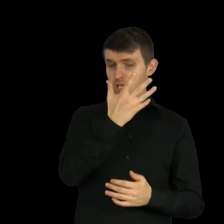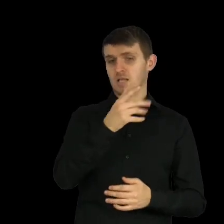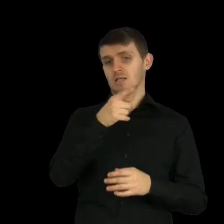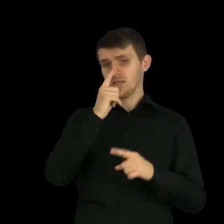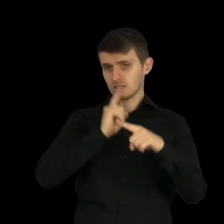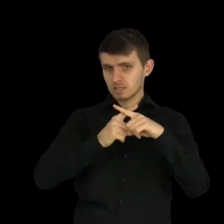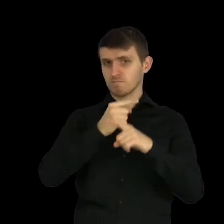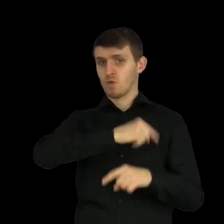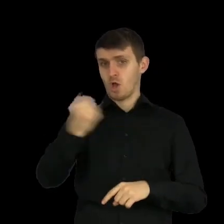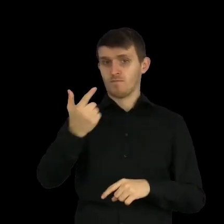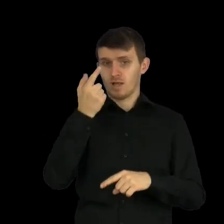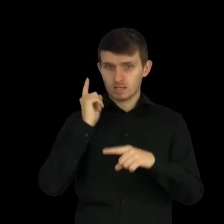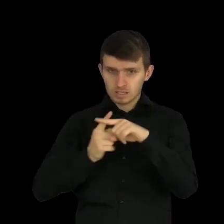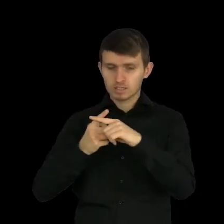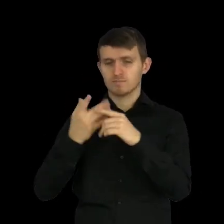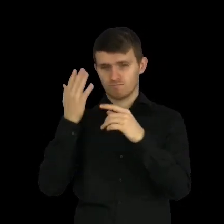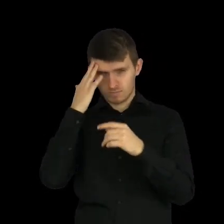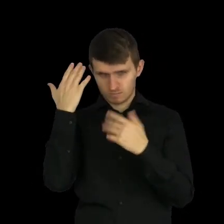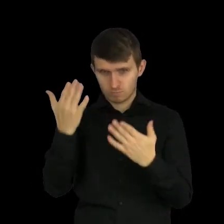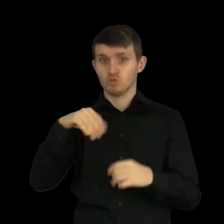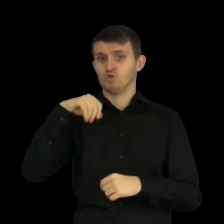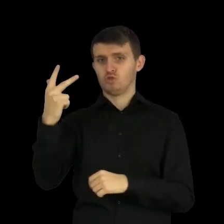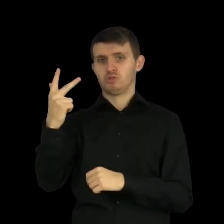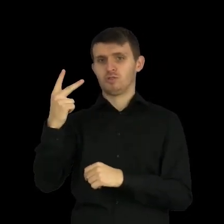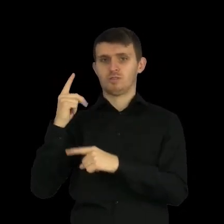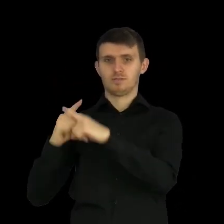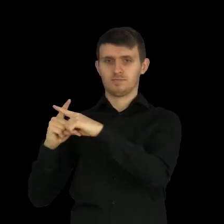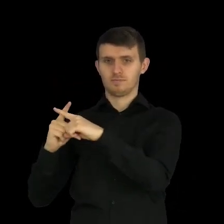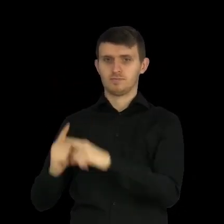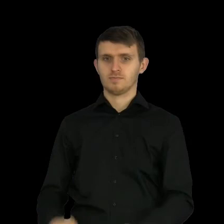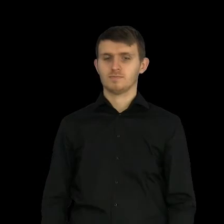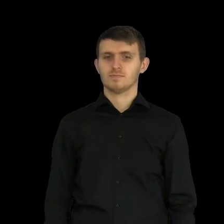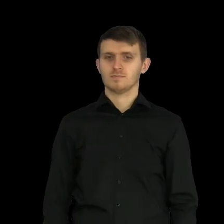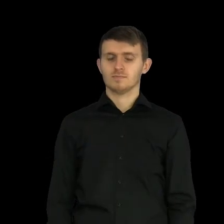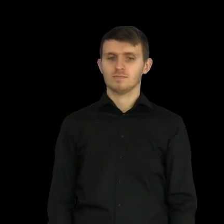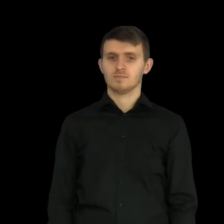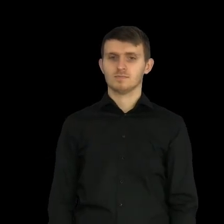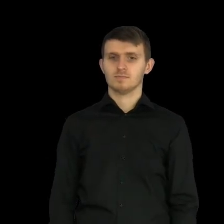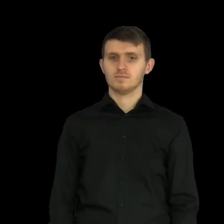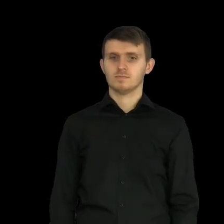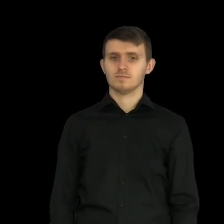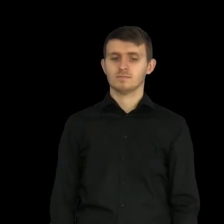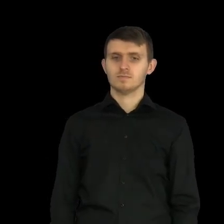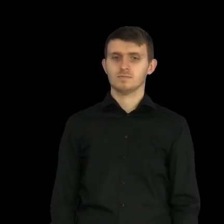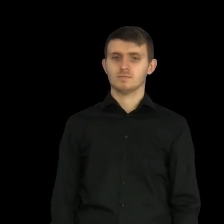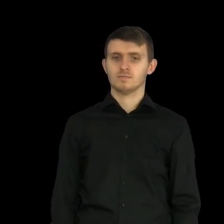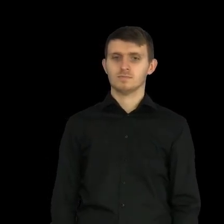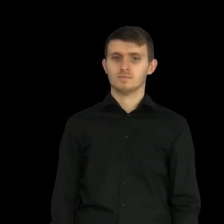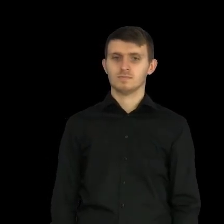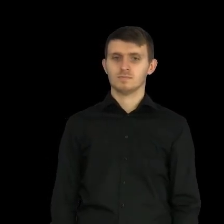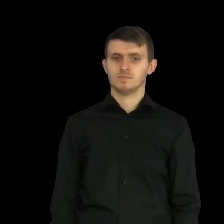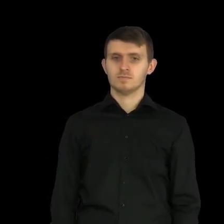jeśli mam 5 sztuk czegoś i oddam 2 to zostaną mi 3 sztuki tego czegoś zatem wynik to